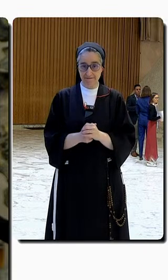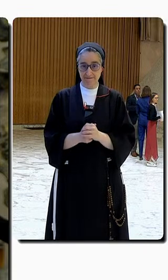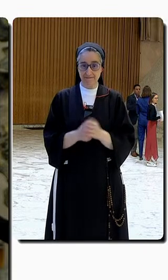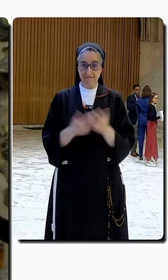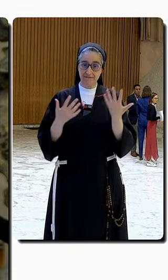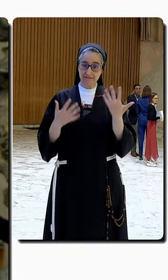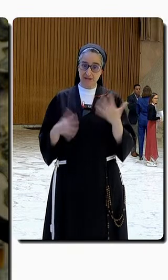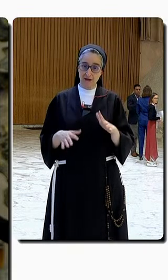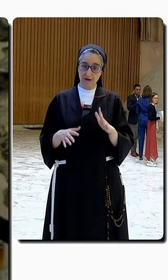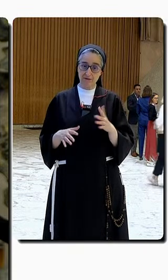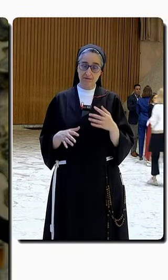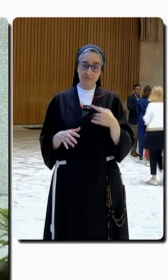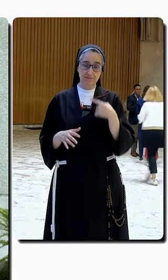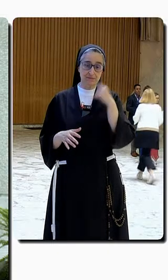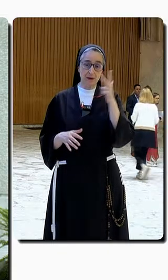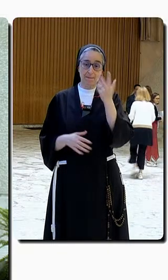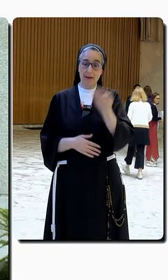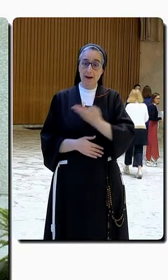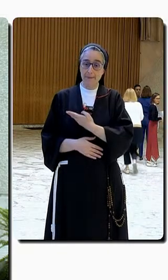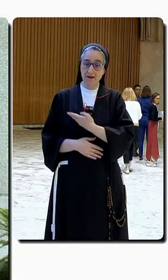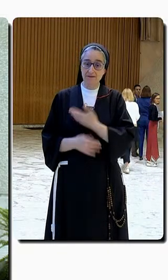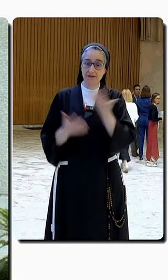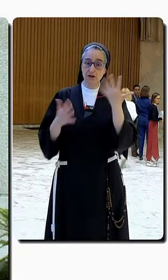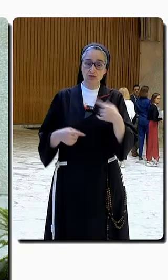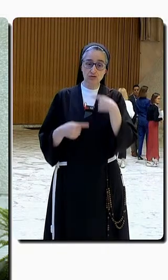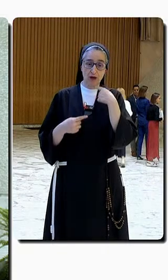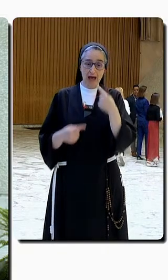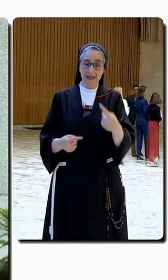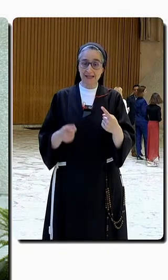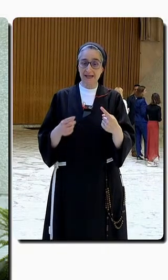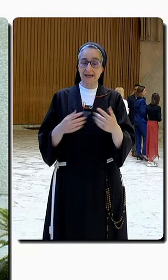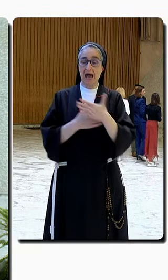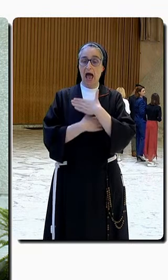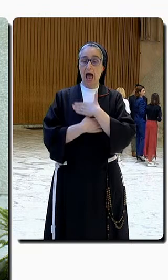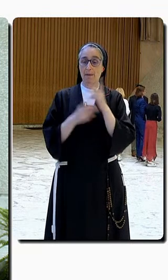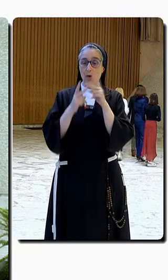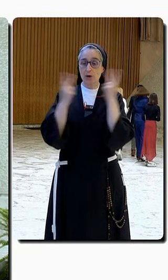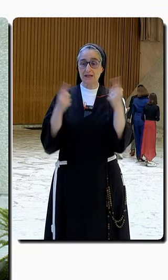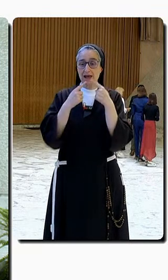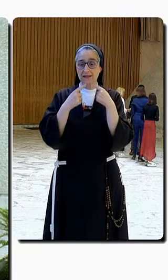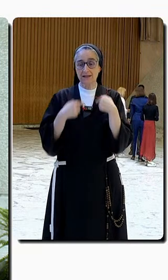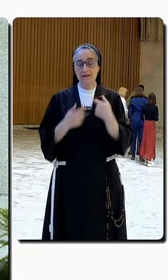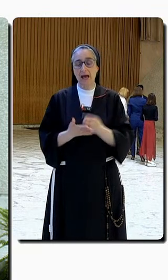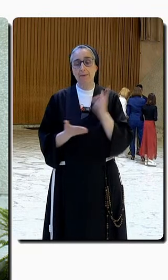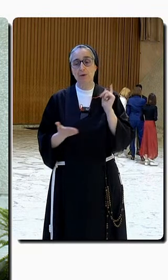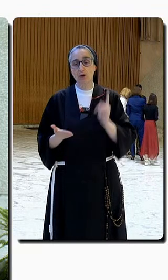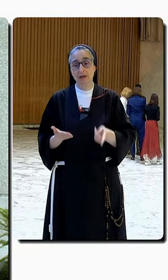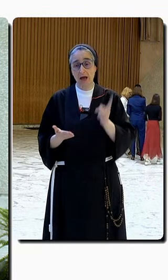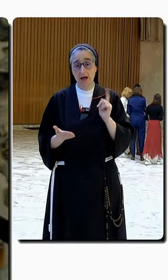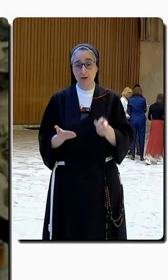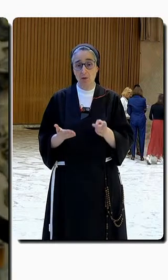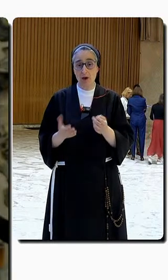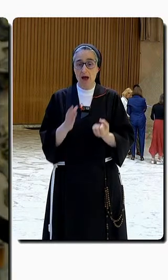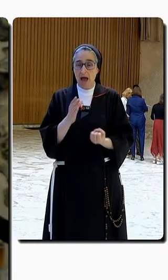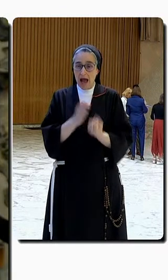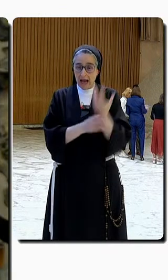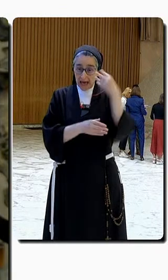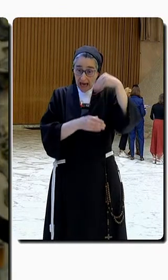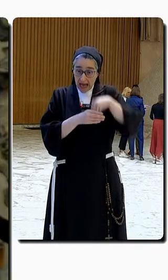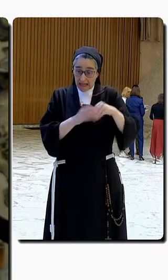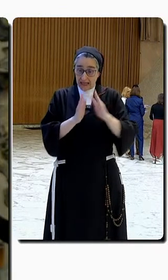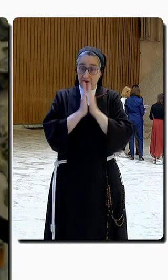ci raccomanda Papa Francesco in Amoris Laetitia, è importante creare nella